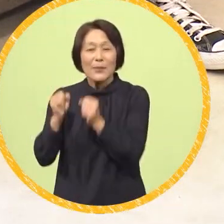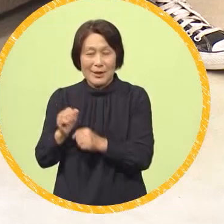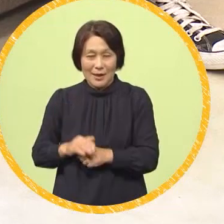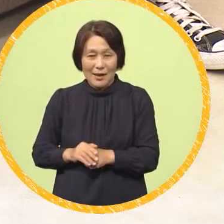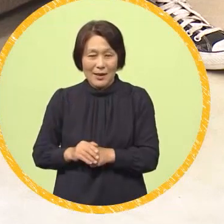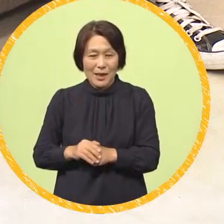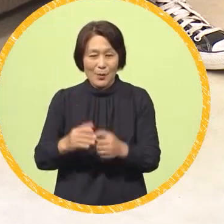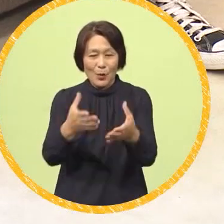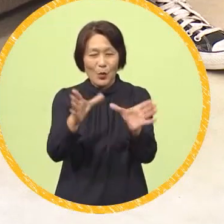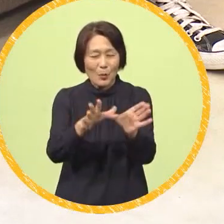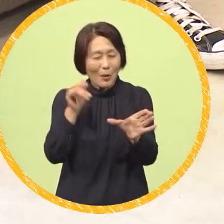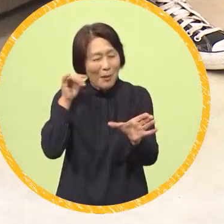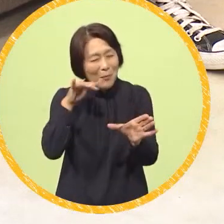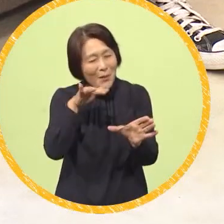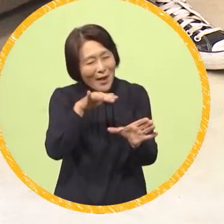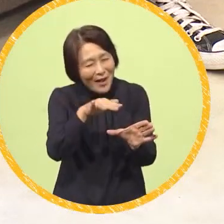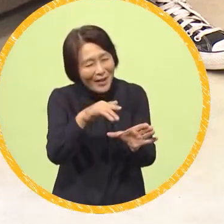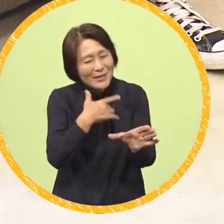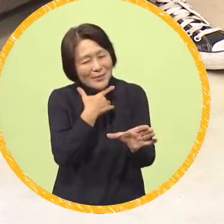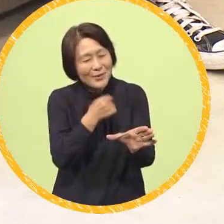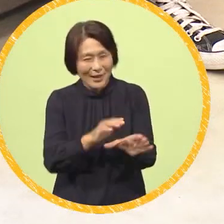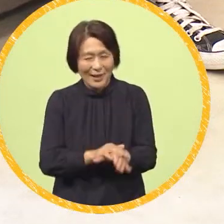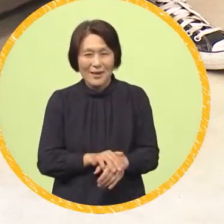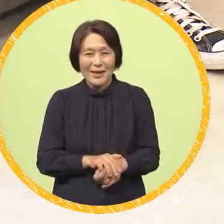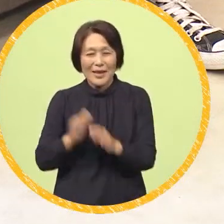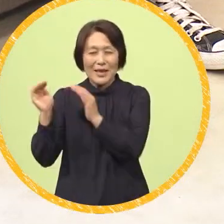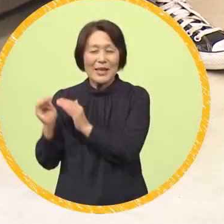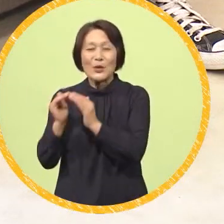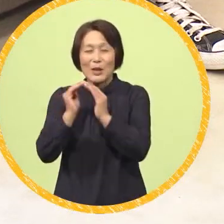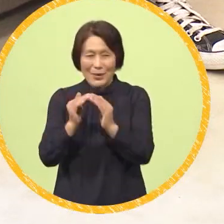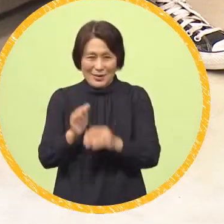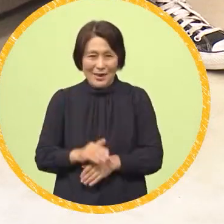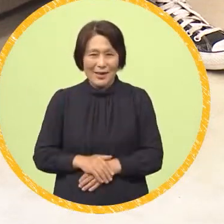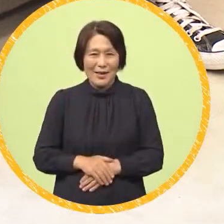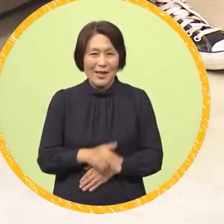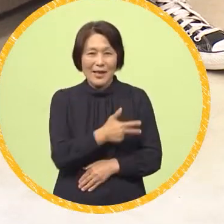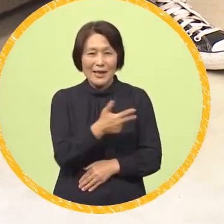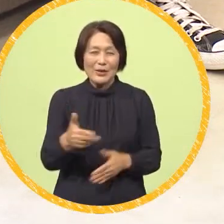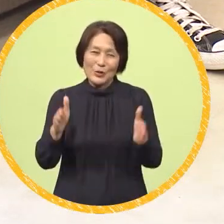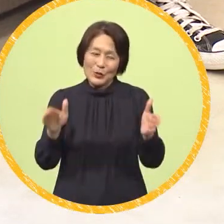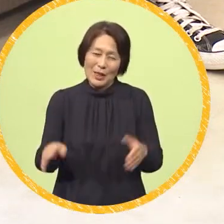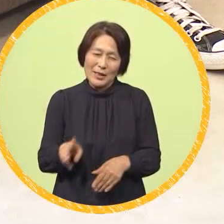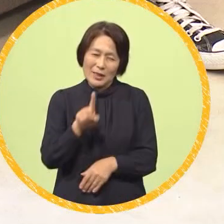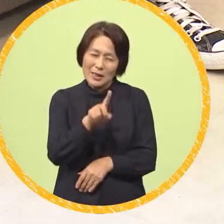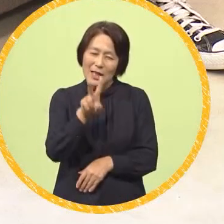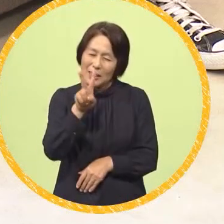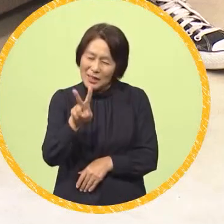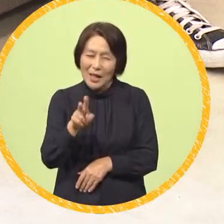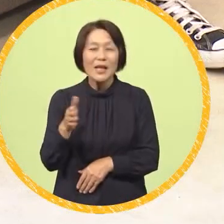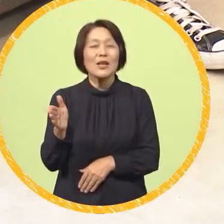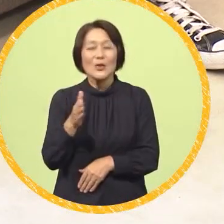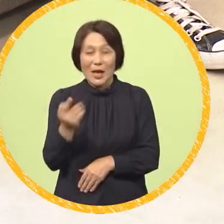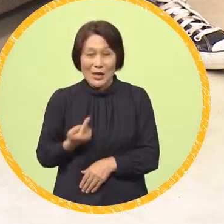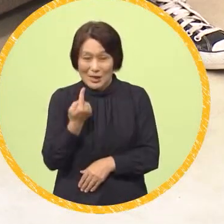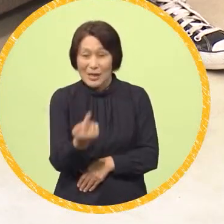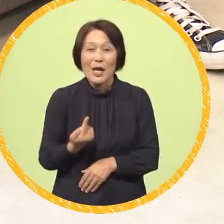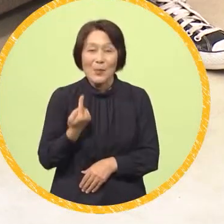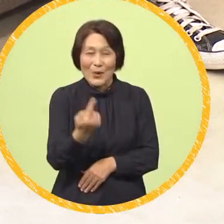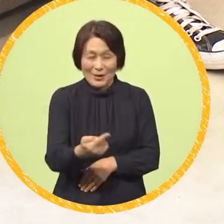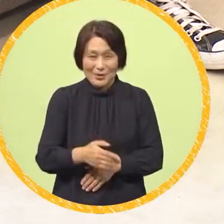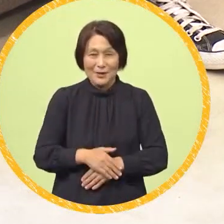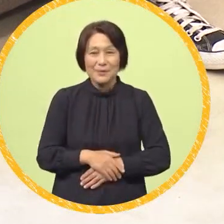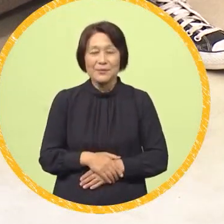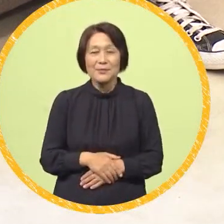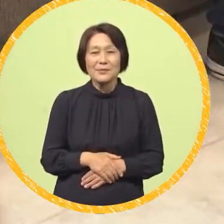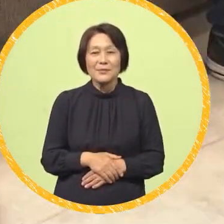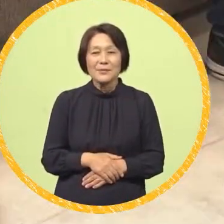恋しくなっちゃった そっからよく、 そうです、週に1回ぐらいで、それまではね、月に1回来るか来ないかレベルだったん